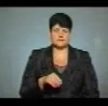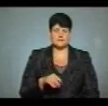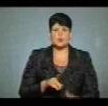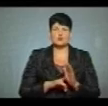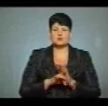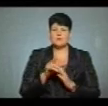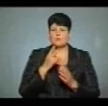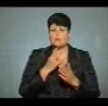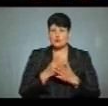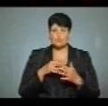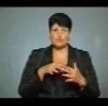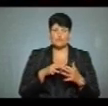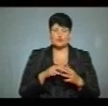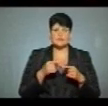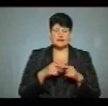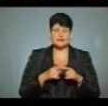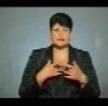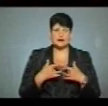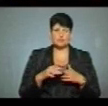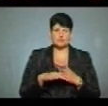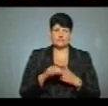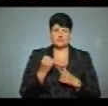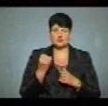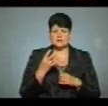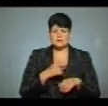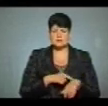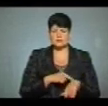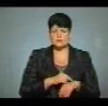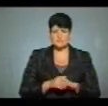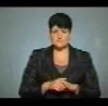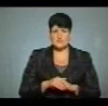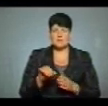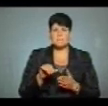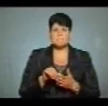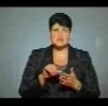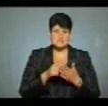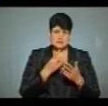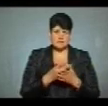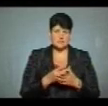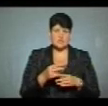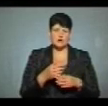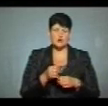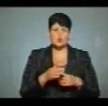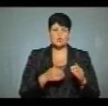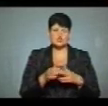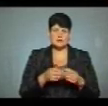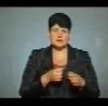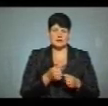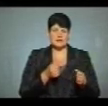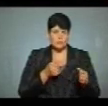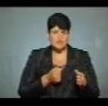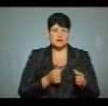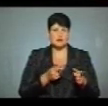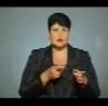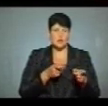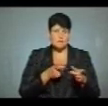Розпочали показ бойової техніки на театральному майдані о 14-й годині. Представили ручний протитанковий гранатомет, автомат та